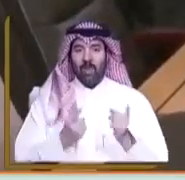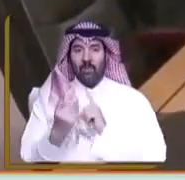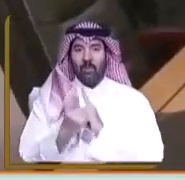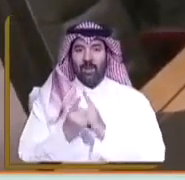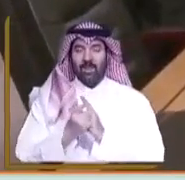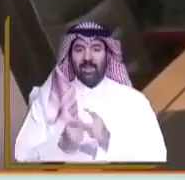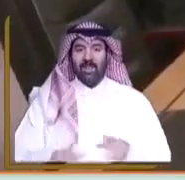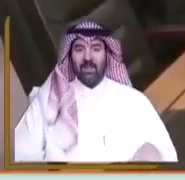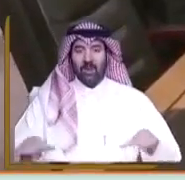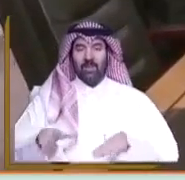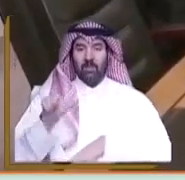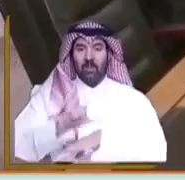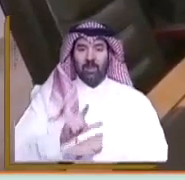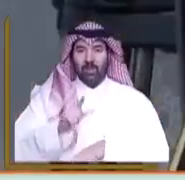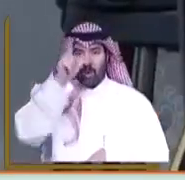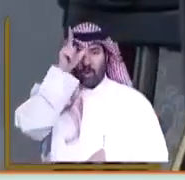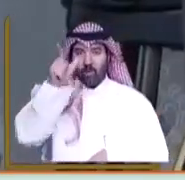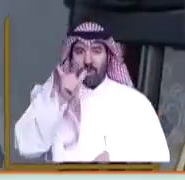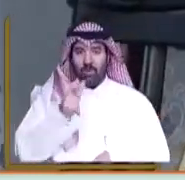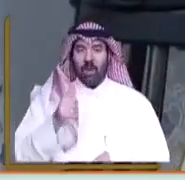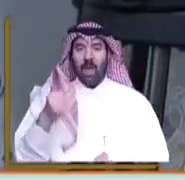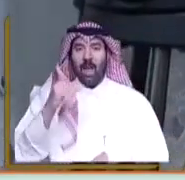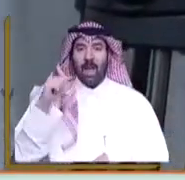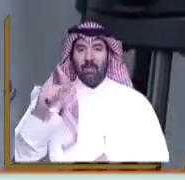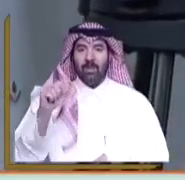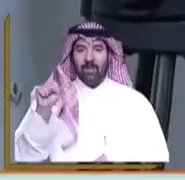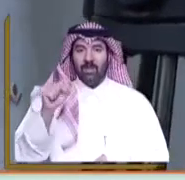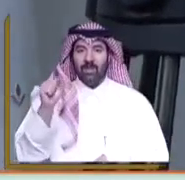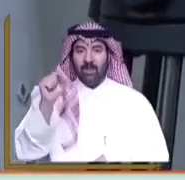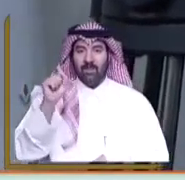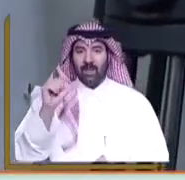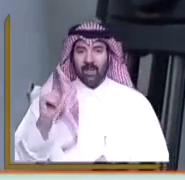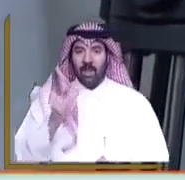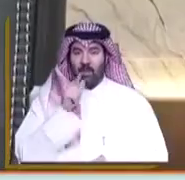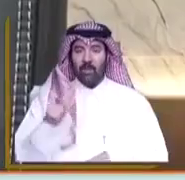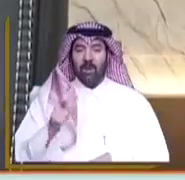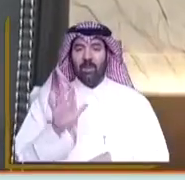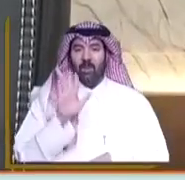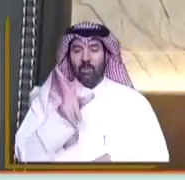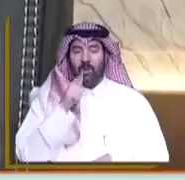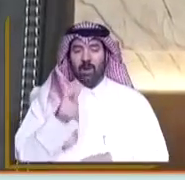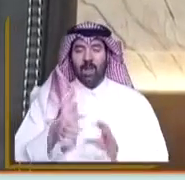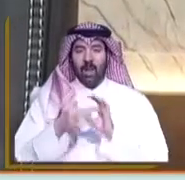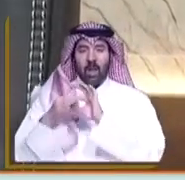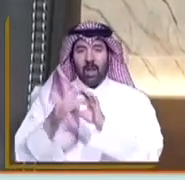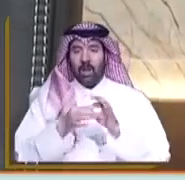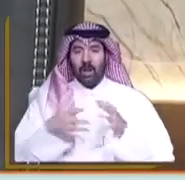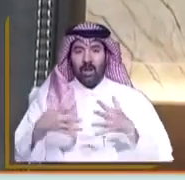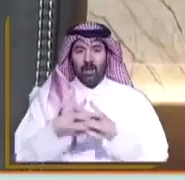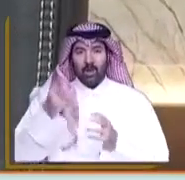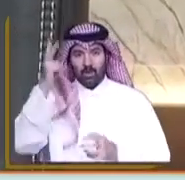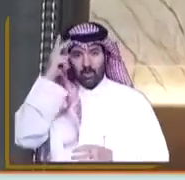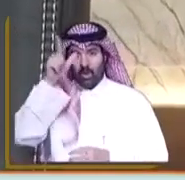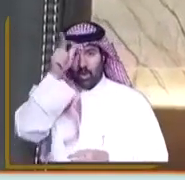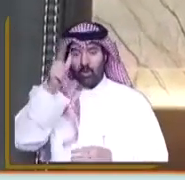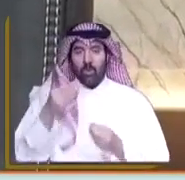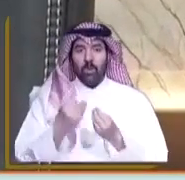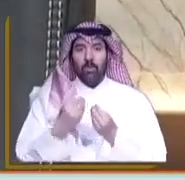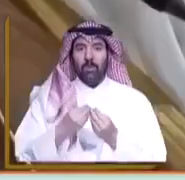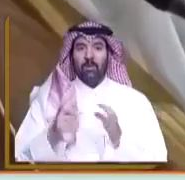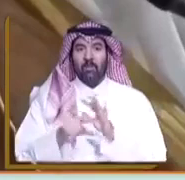مجلس النواب بالمملكة الأردنية الهاشمية أحمد الصفدي. ونوه الصفدي بعمق العلاقات الثنائية بين المملكة